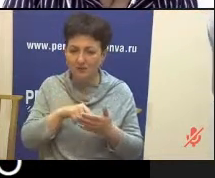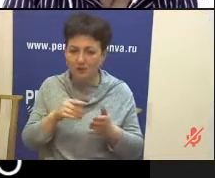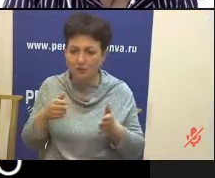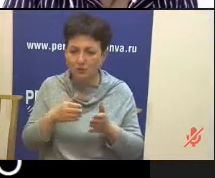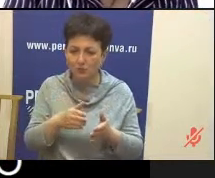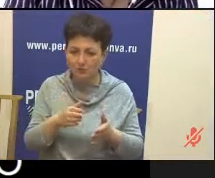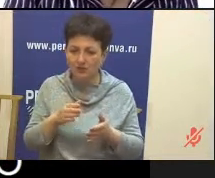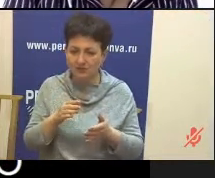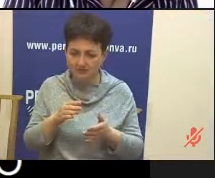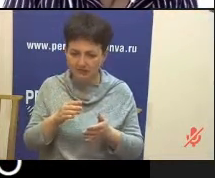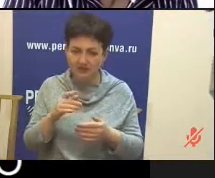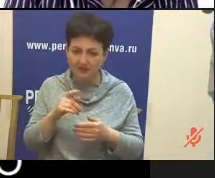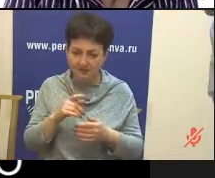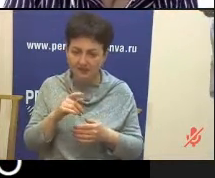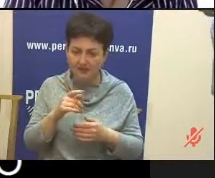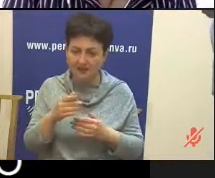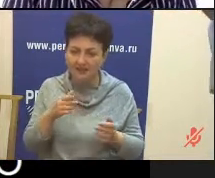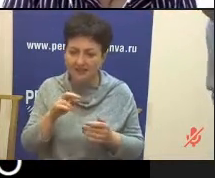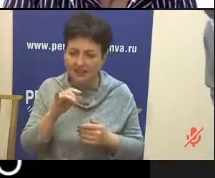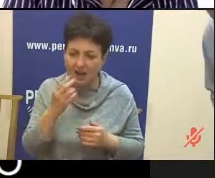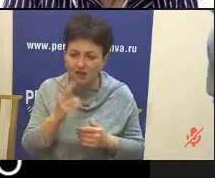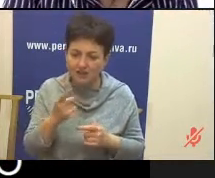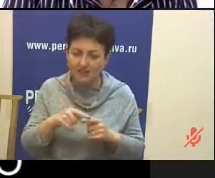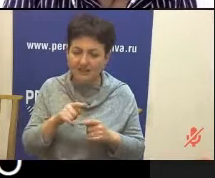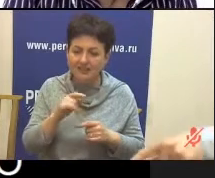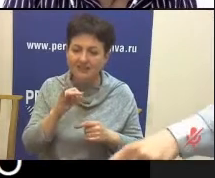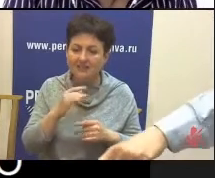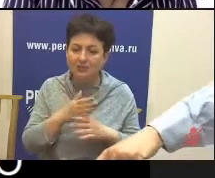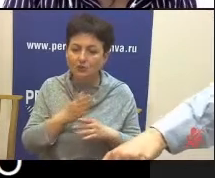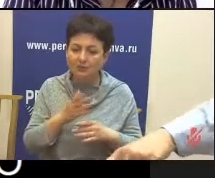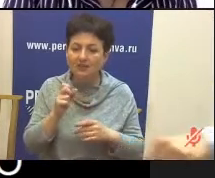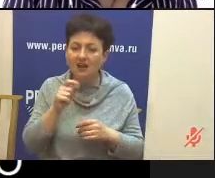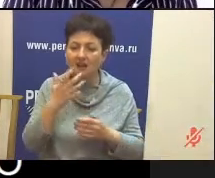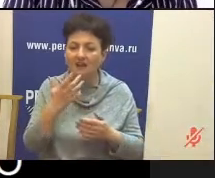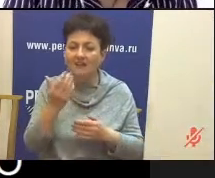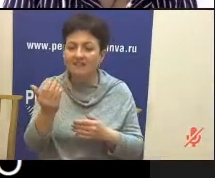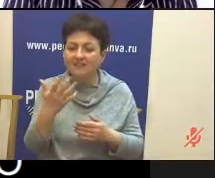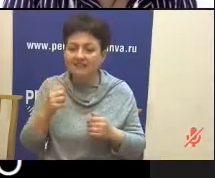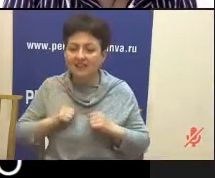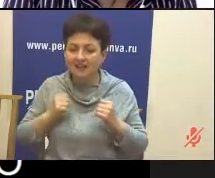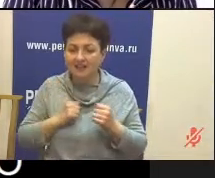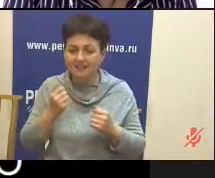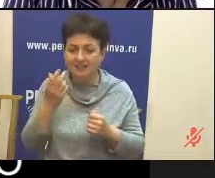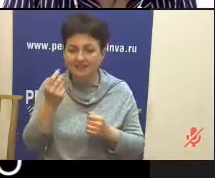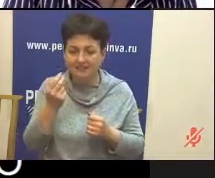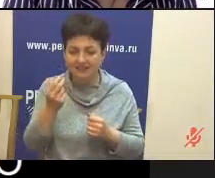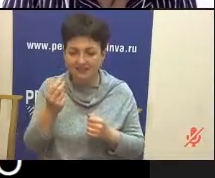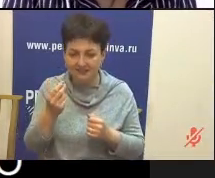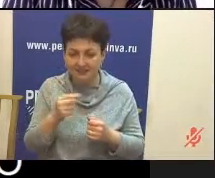вы строите вопрос несколько уже, чем он есть. Ящички же, по сути, это инструмент. Как вы собираете